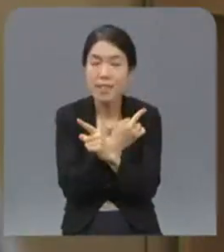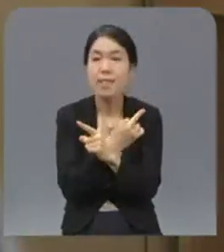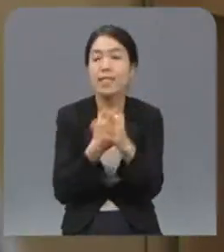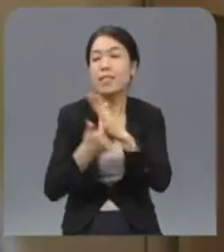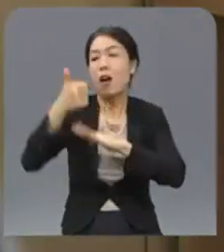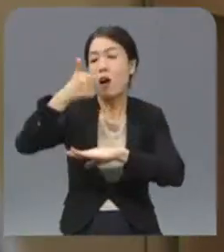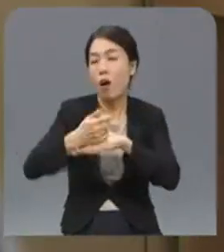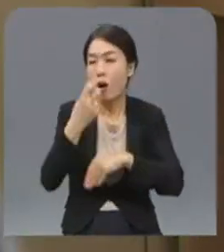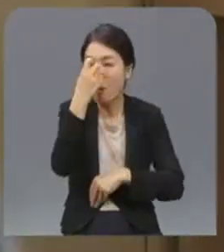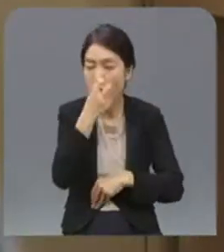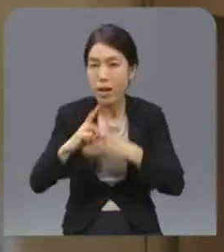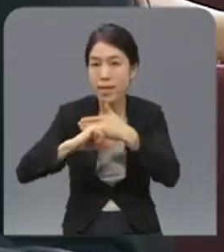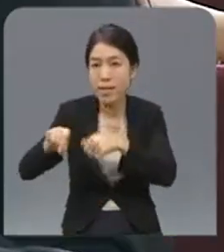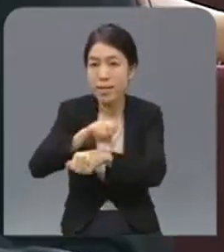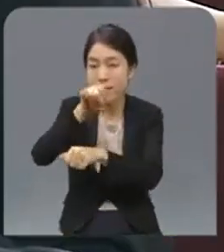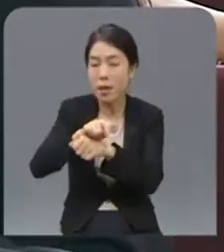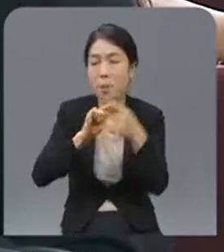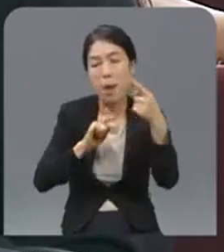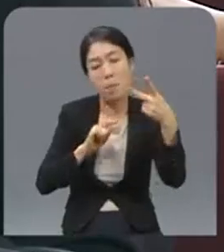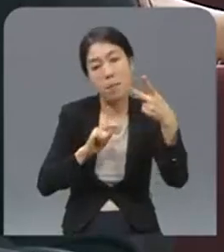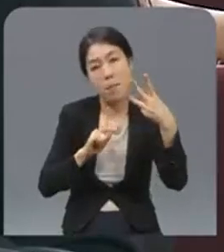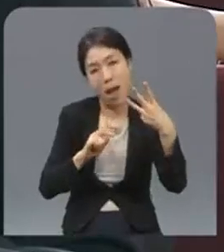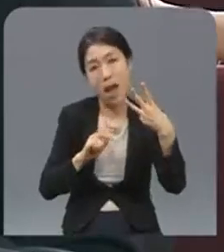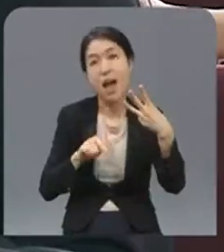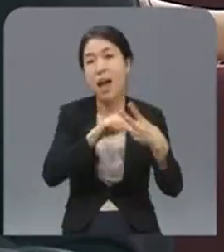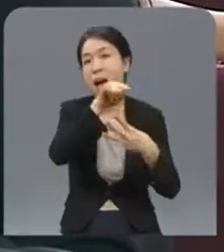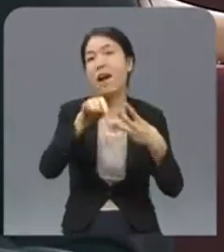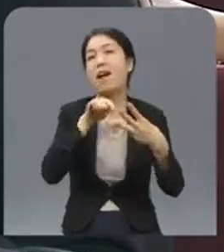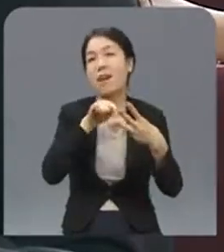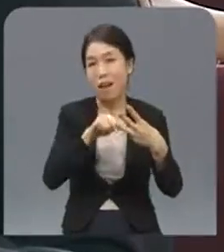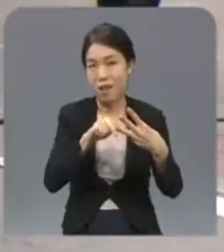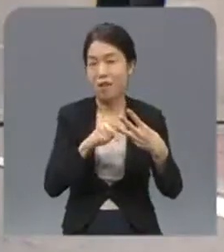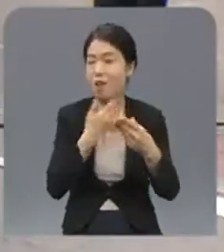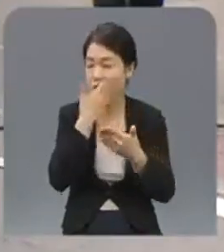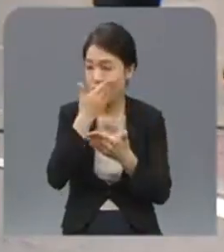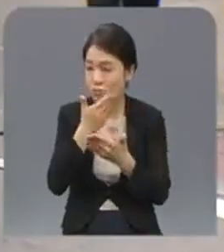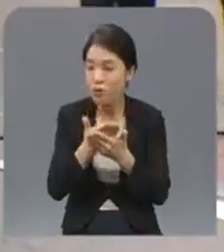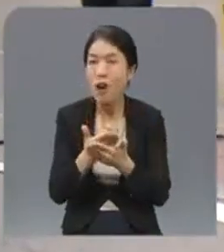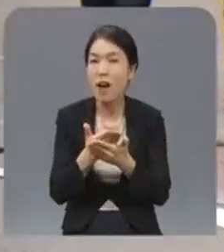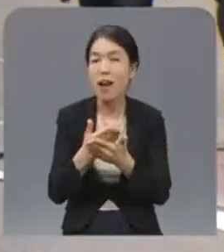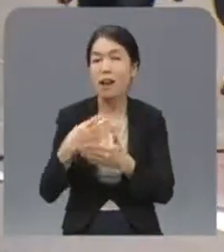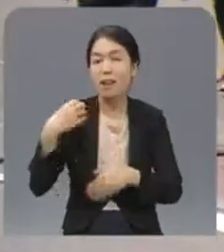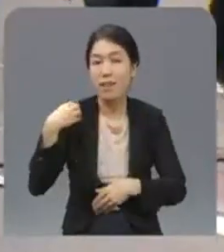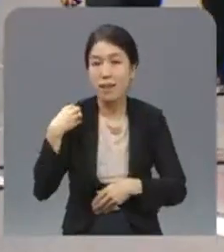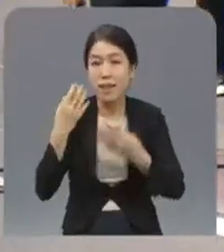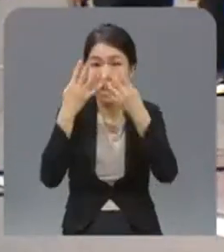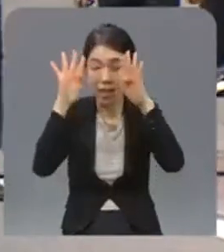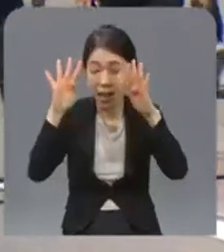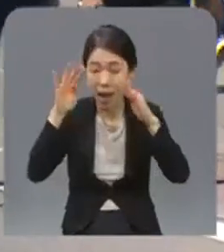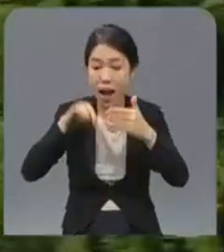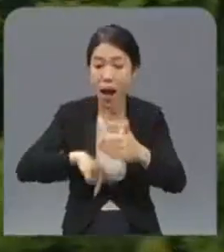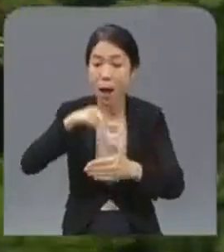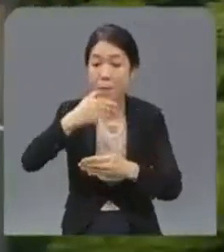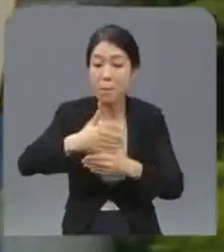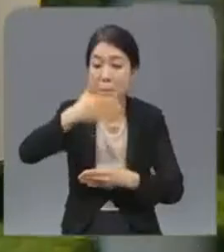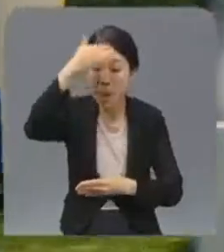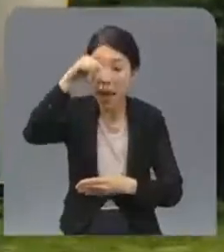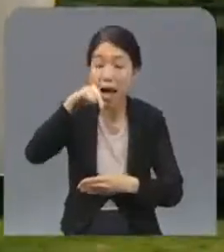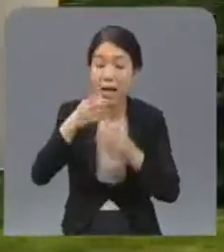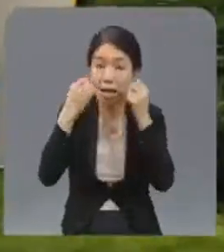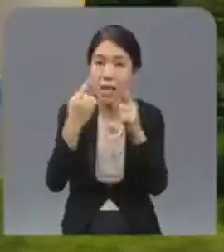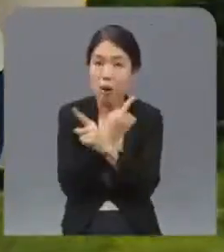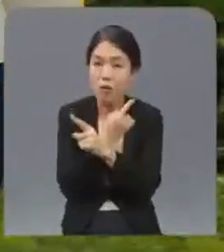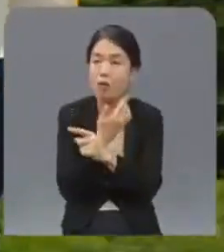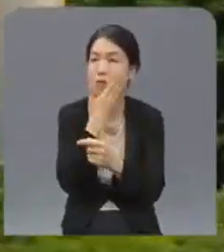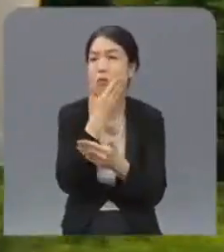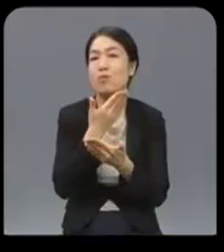관리, 지역적 특성 세 가지. 산학협력의 중심지 역할과 대학 안팎의 경계를 허무는 혁신성이